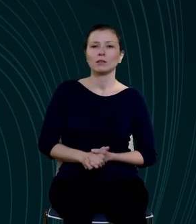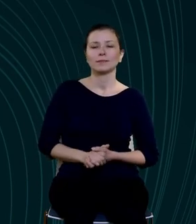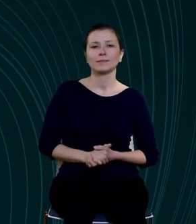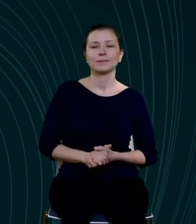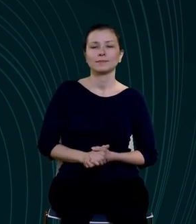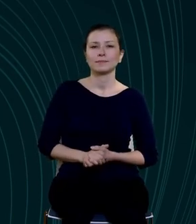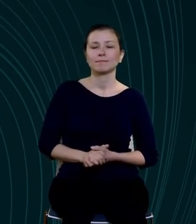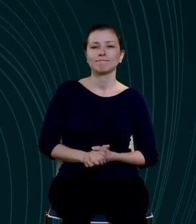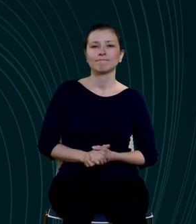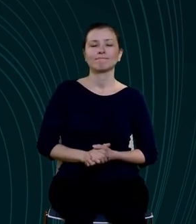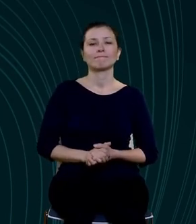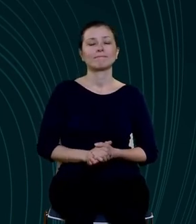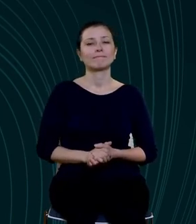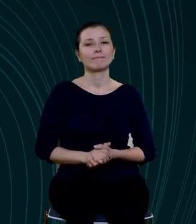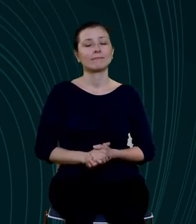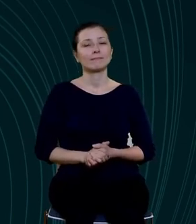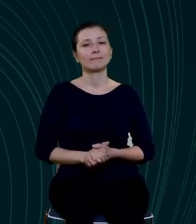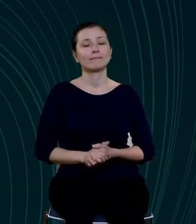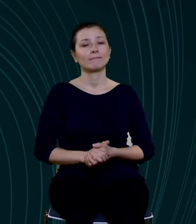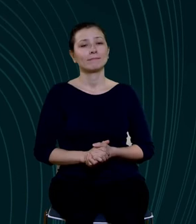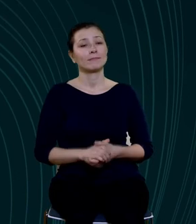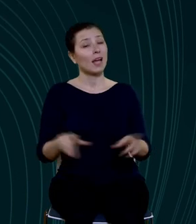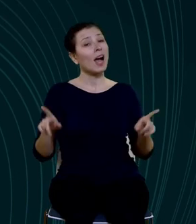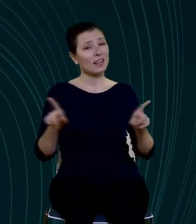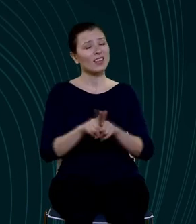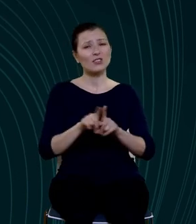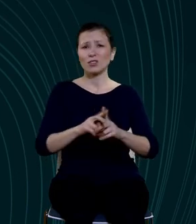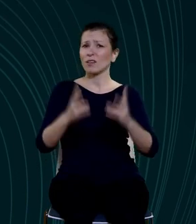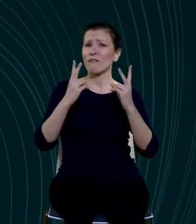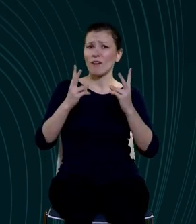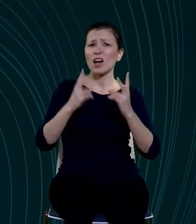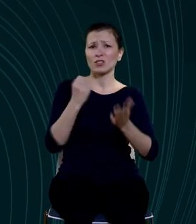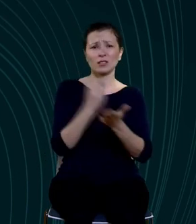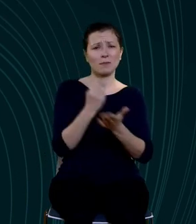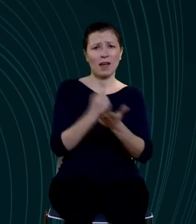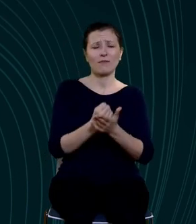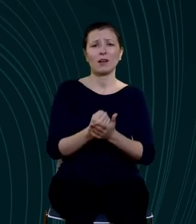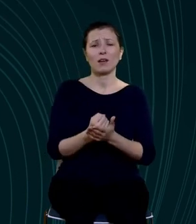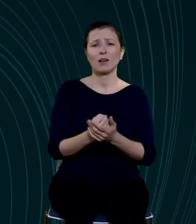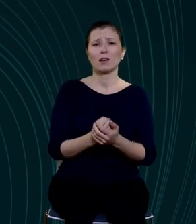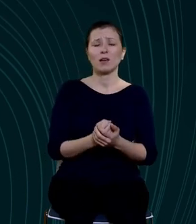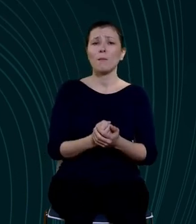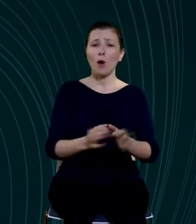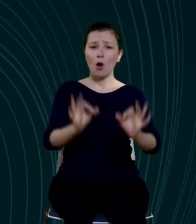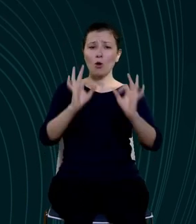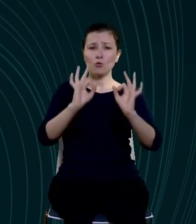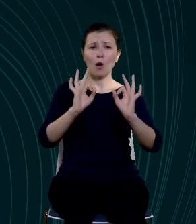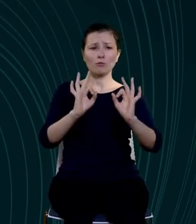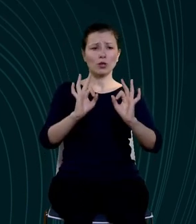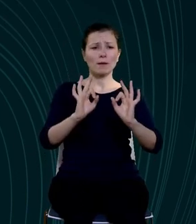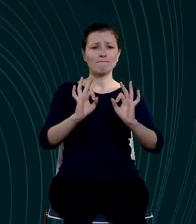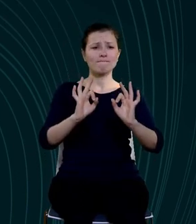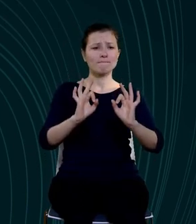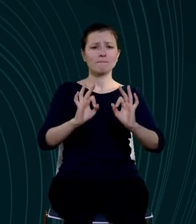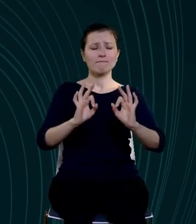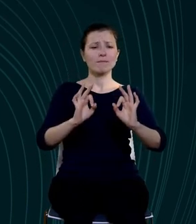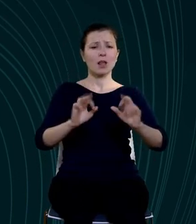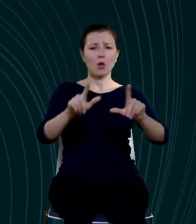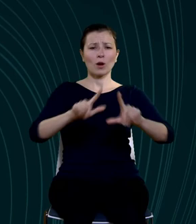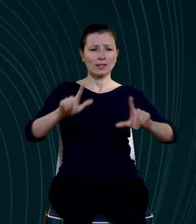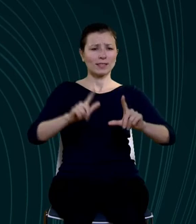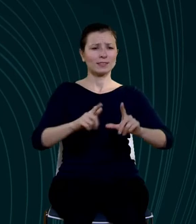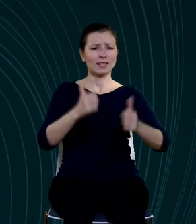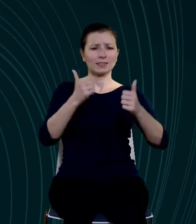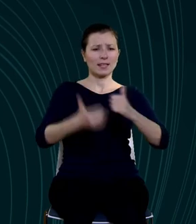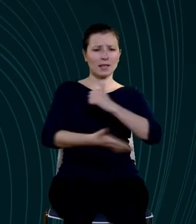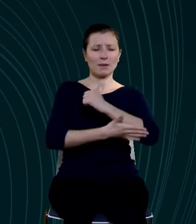z merytorycznego punktu widzenia zagadnieniem no, krytycznym. W odpowiednio posadowiona stacja